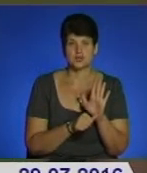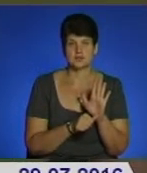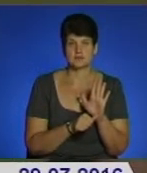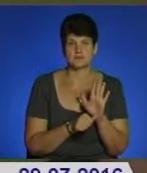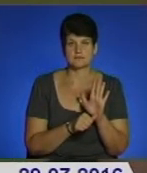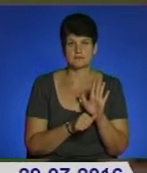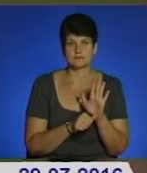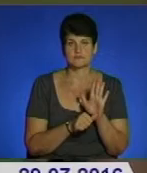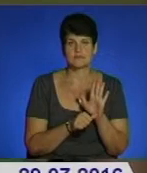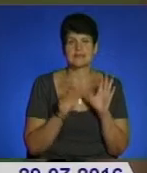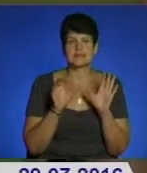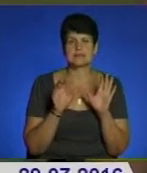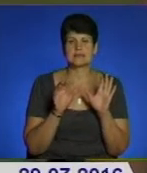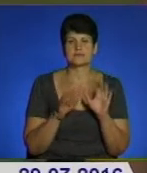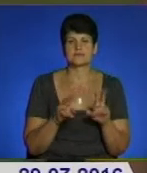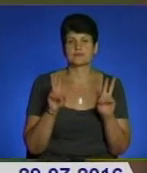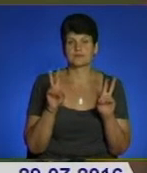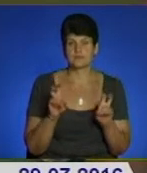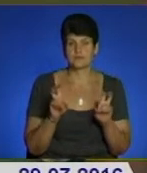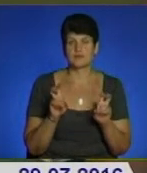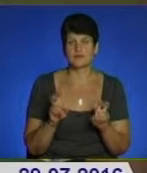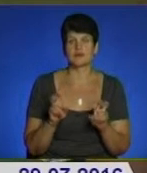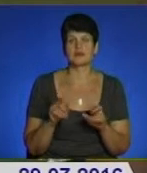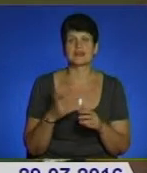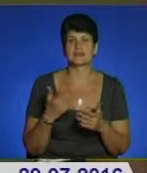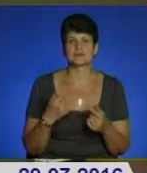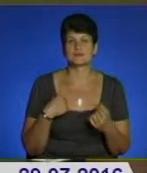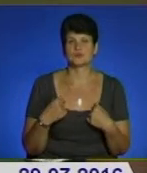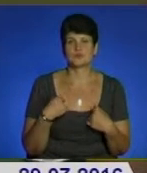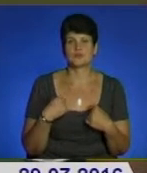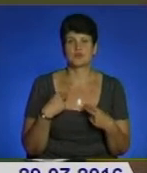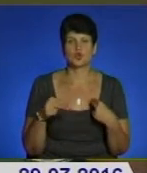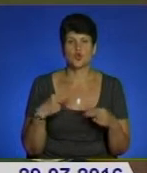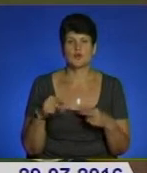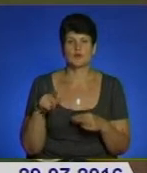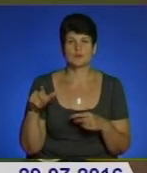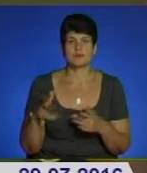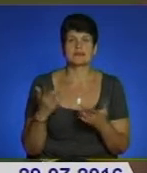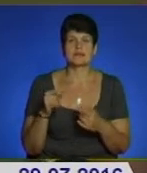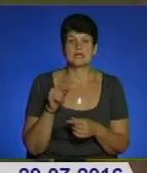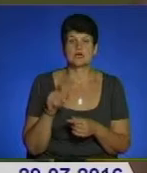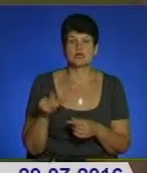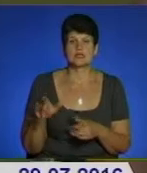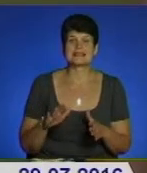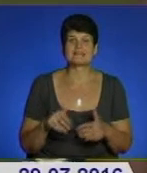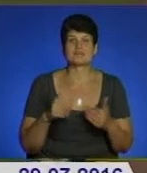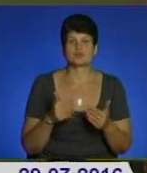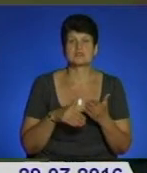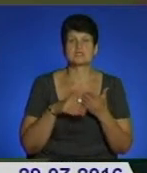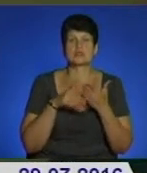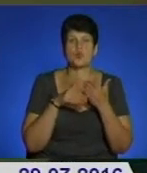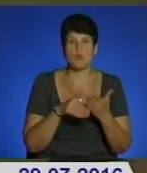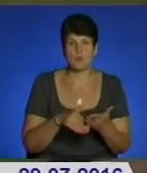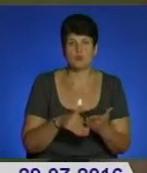186, надано статус 186 особам, які постраждали від торгівлі людьми. Це ті люди, які звернулися за